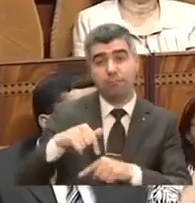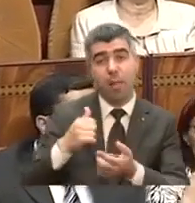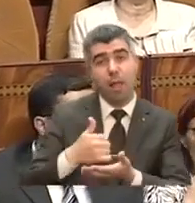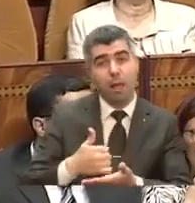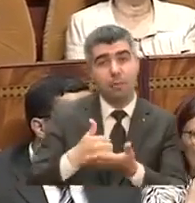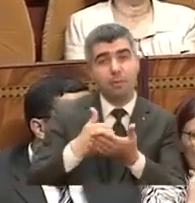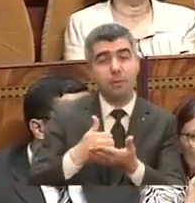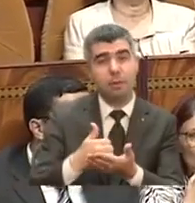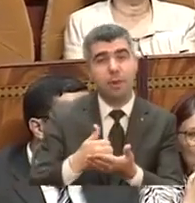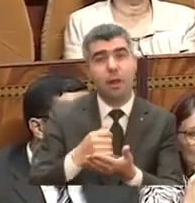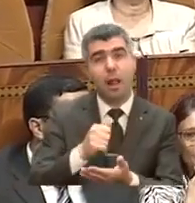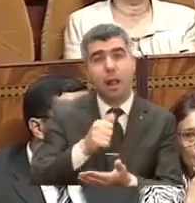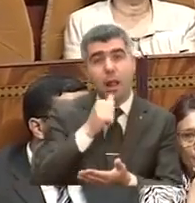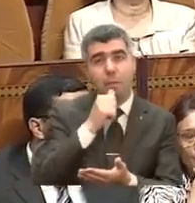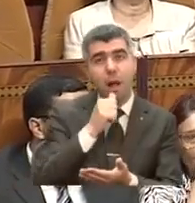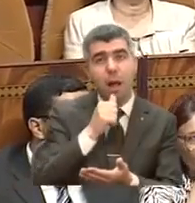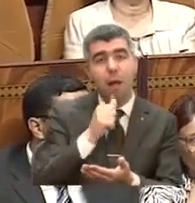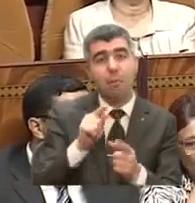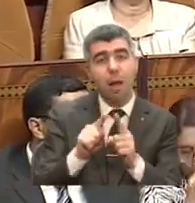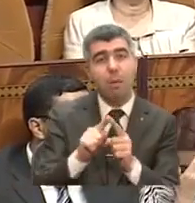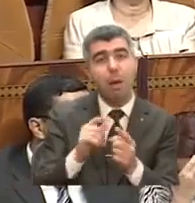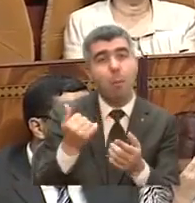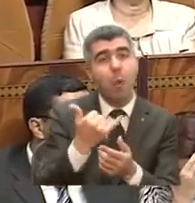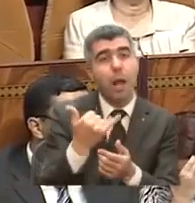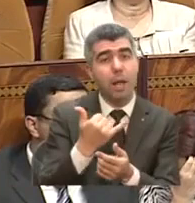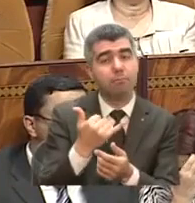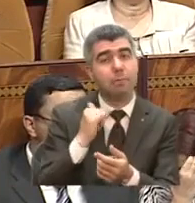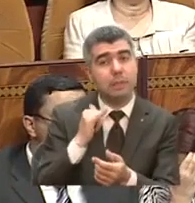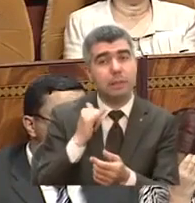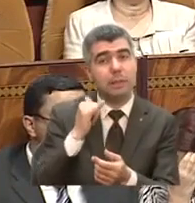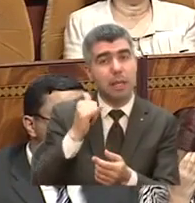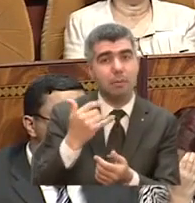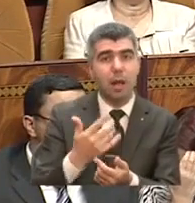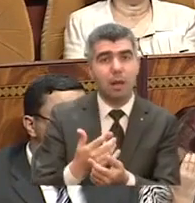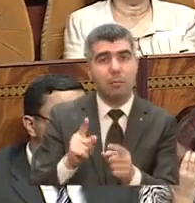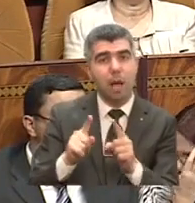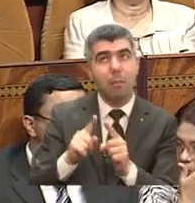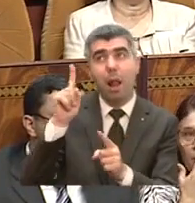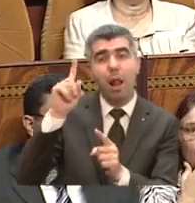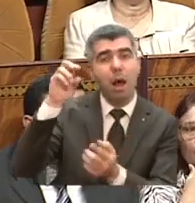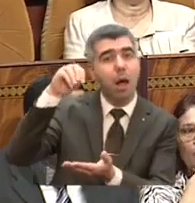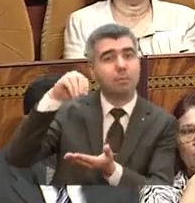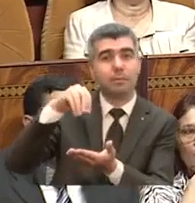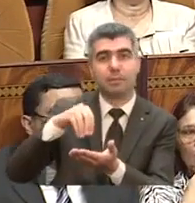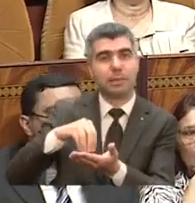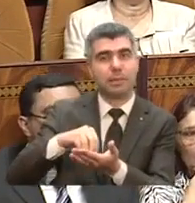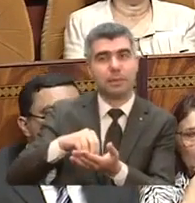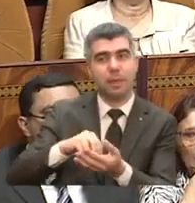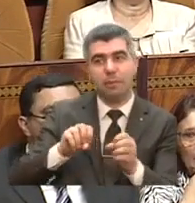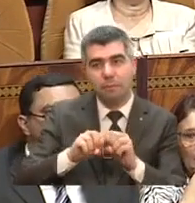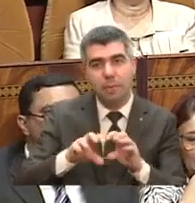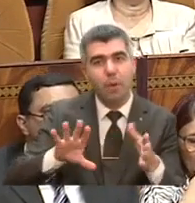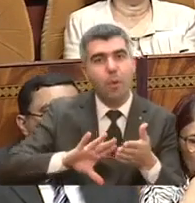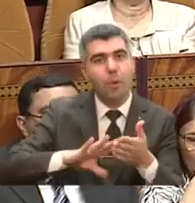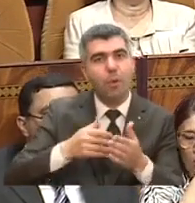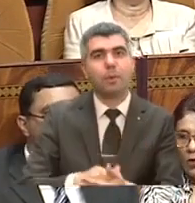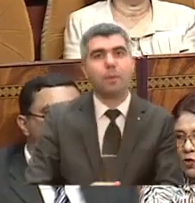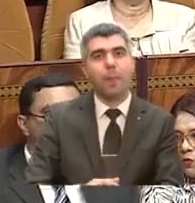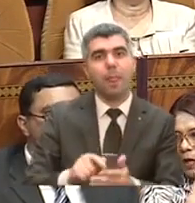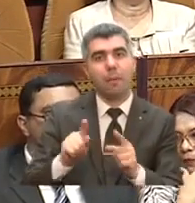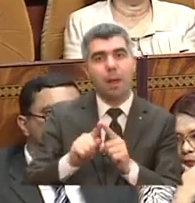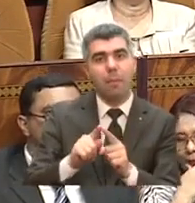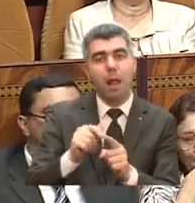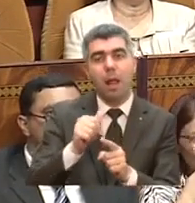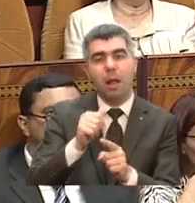ان قطاع الماء هو قطاع جد مهم وهو ثروه طبيعيه. صراحه احنا في بلادنا ما عندناش البترول، ولكن عندنا